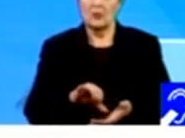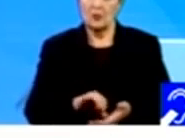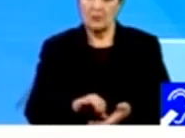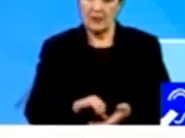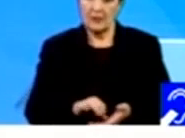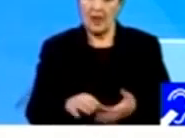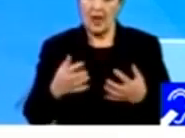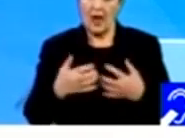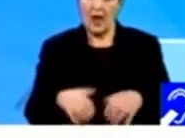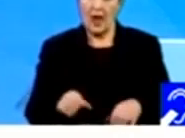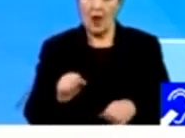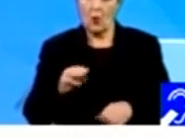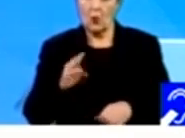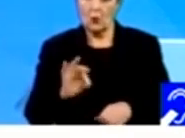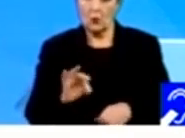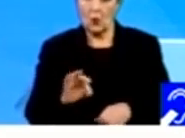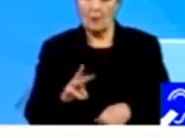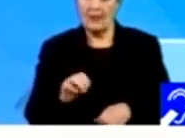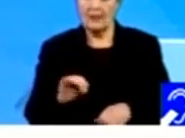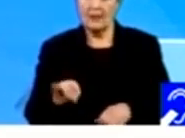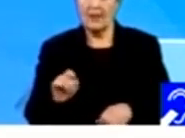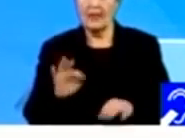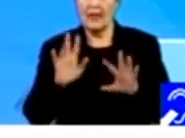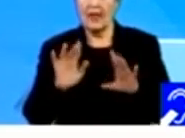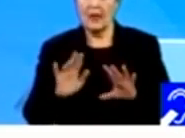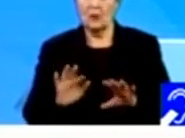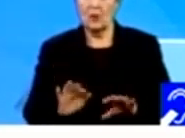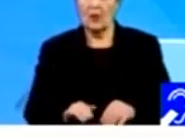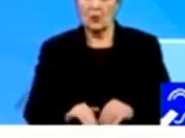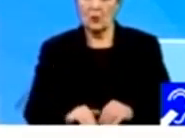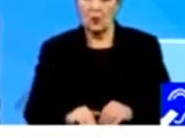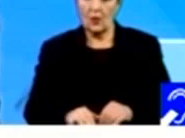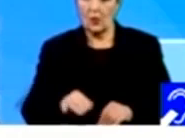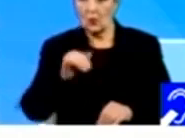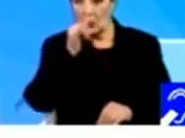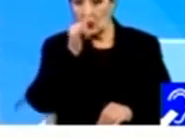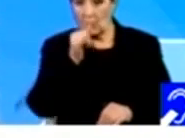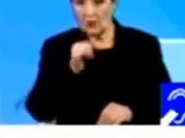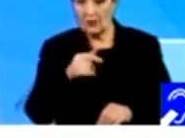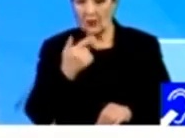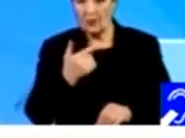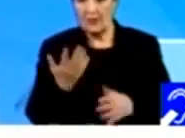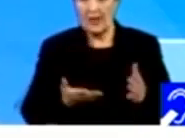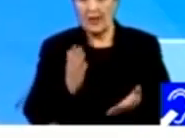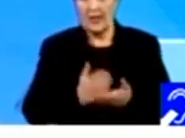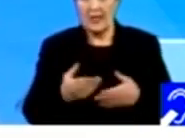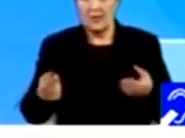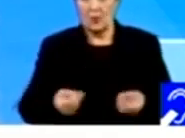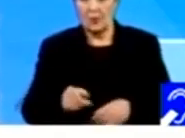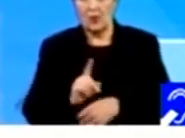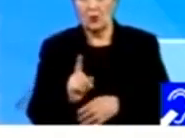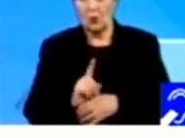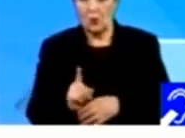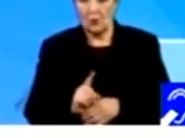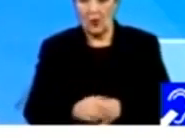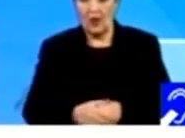proceselor automatizate în calculator, gestionate de calculator. Asta înseamnă că nici nu pot să-l printez dacă este contrar normelor,